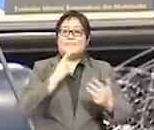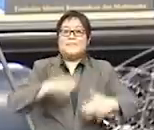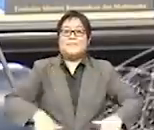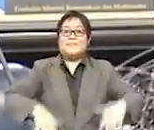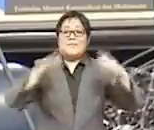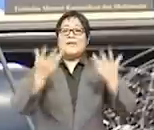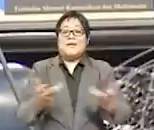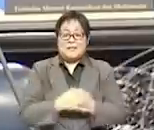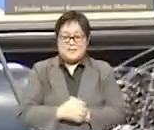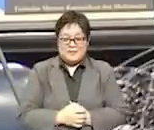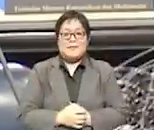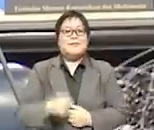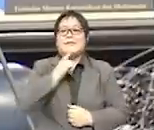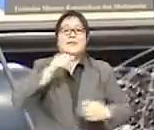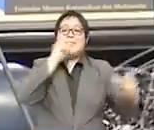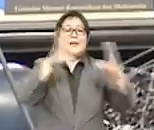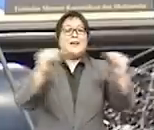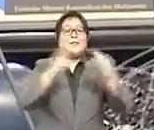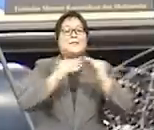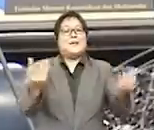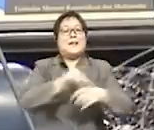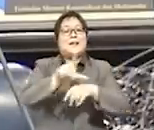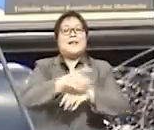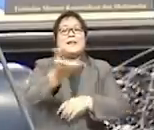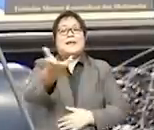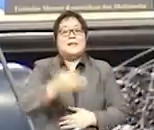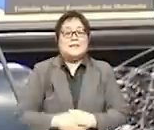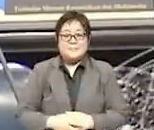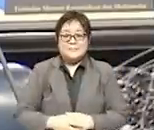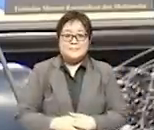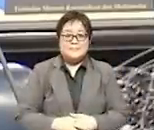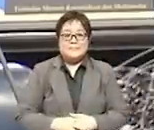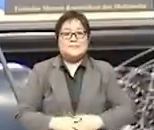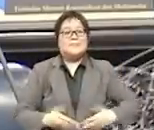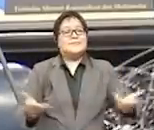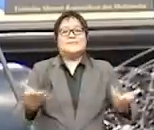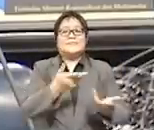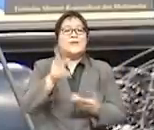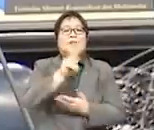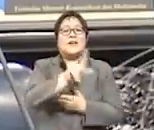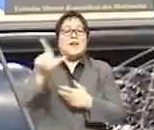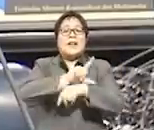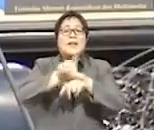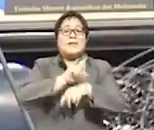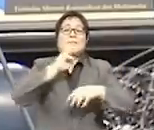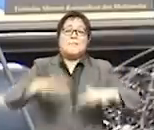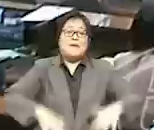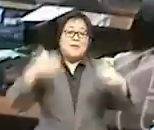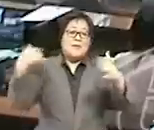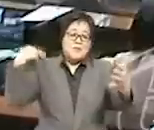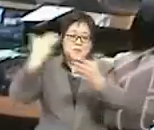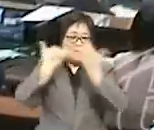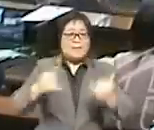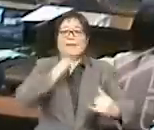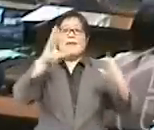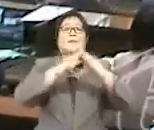atas laporan setebal tak selesai-selesai oleh para ilmuwan Putri kamu nih ke wilayah pusat Laporan banjir dari dulu